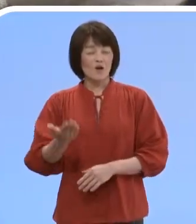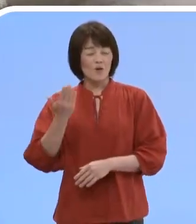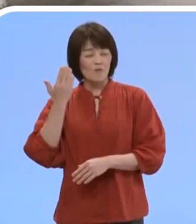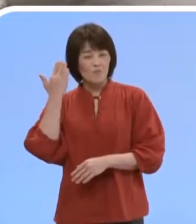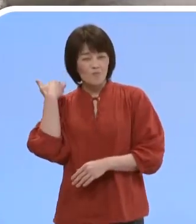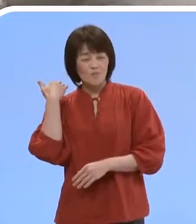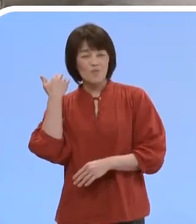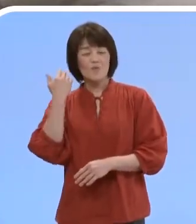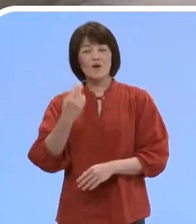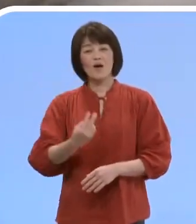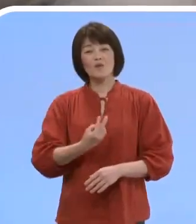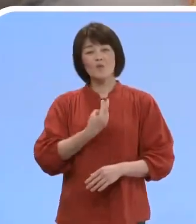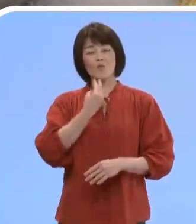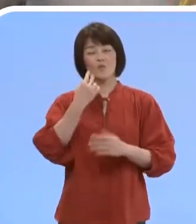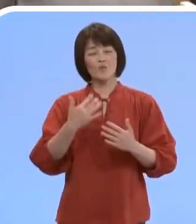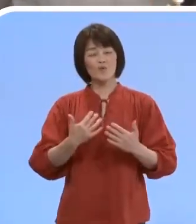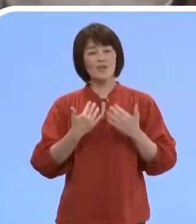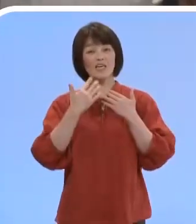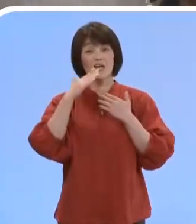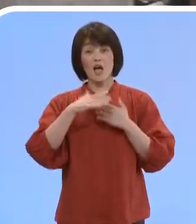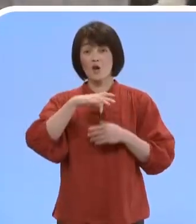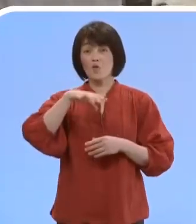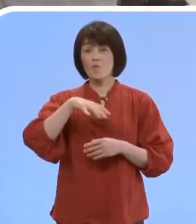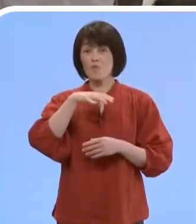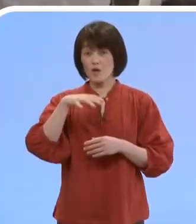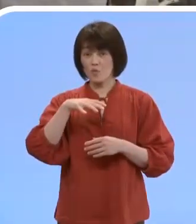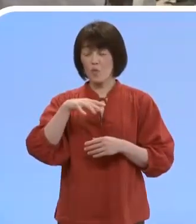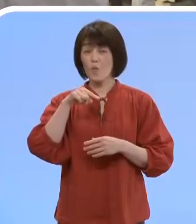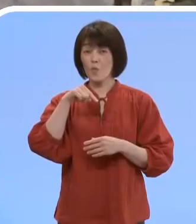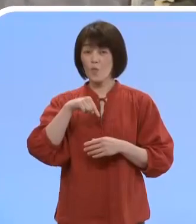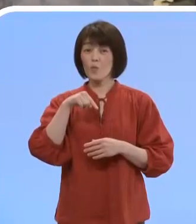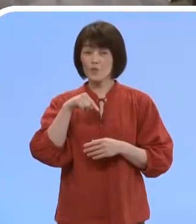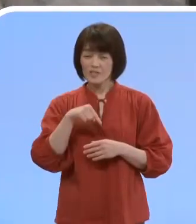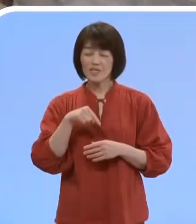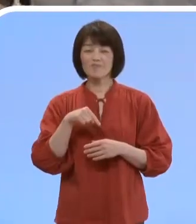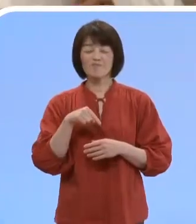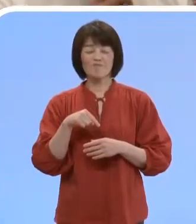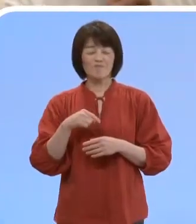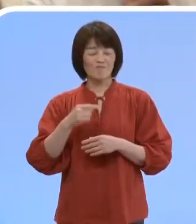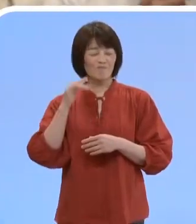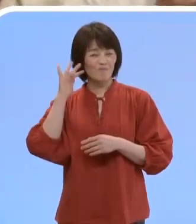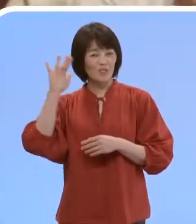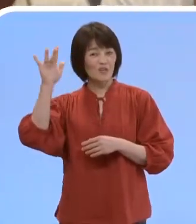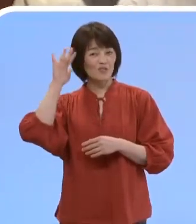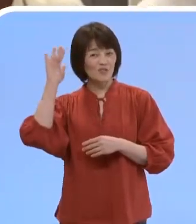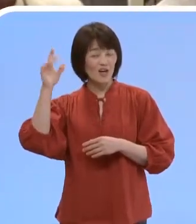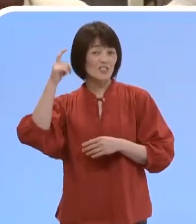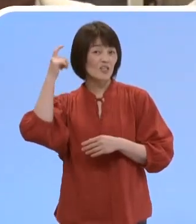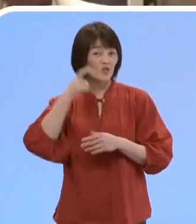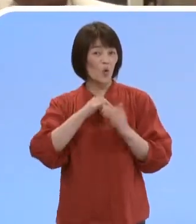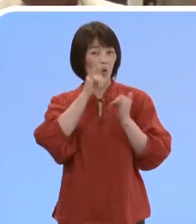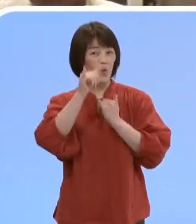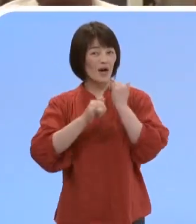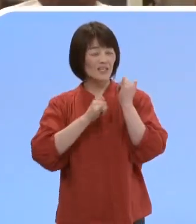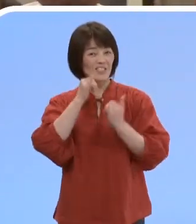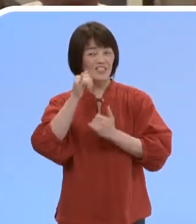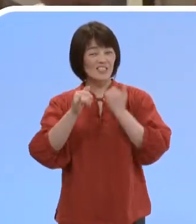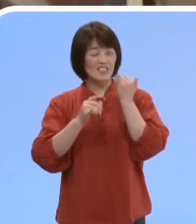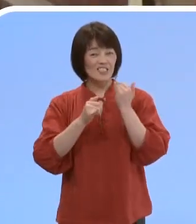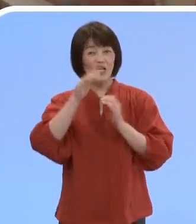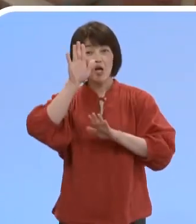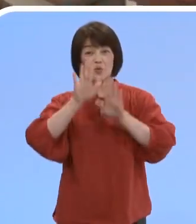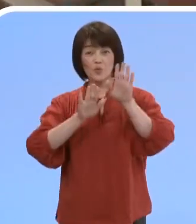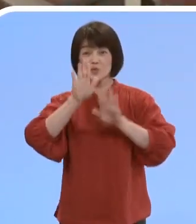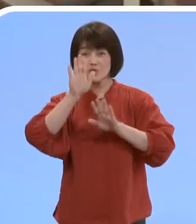昔ながらの雰囲気を残しているなめら商店街のイメージを生かして、懐かしい昭和レトロな風景